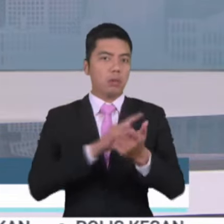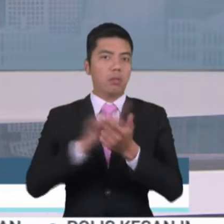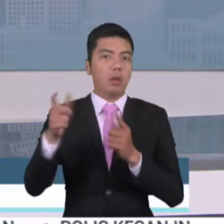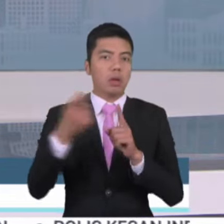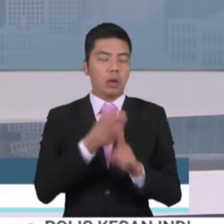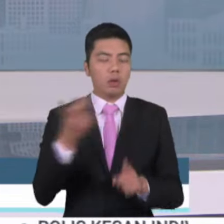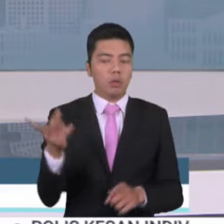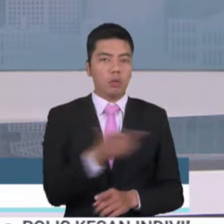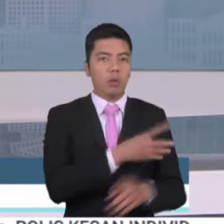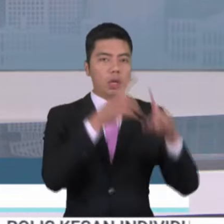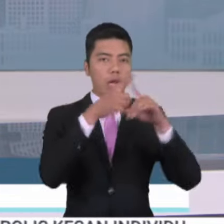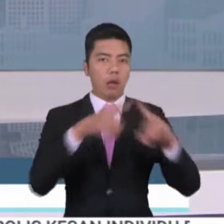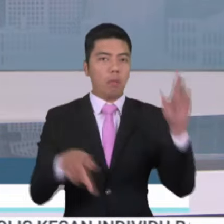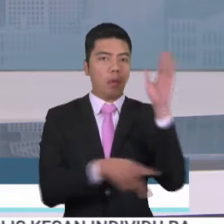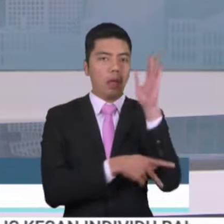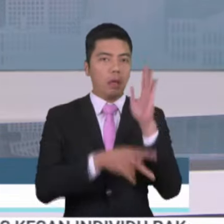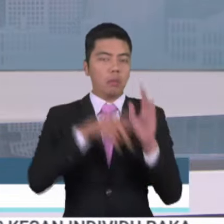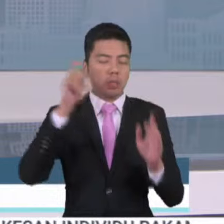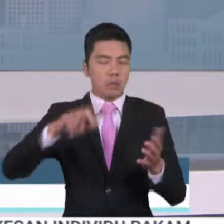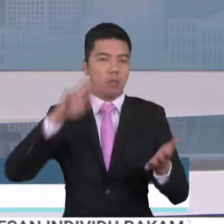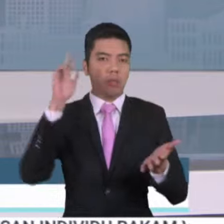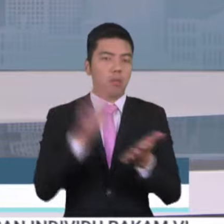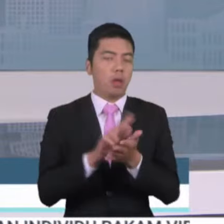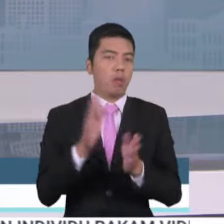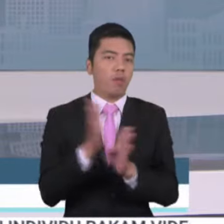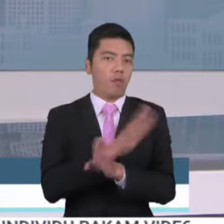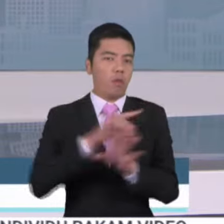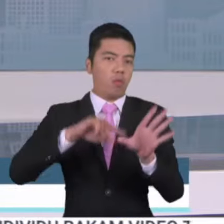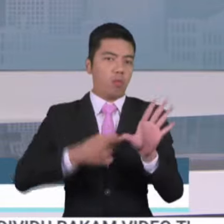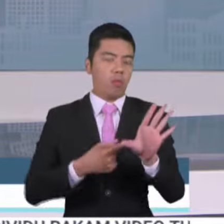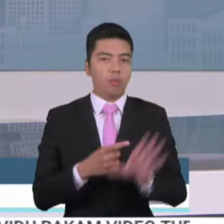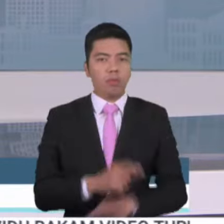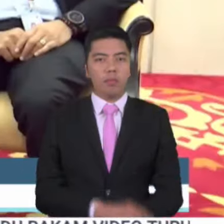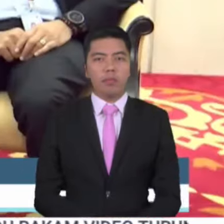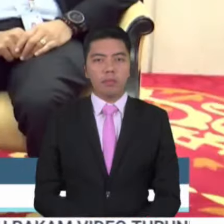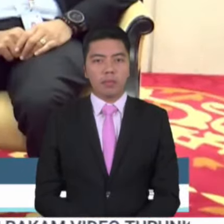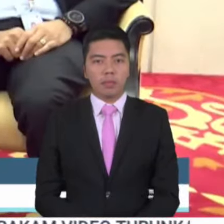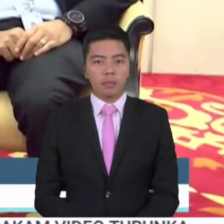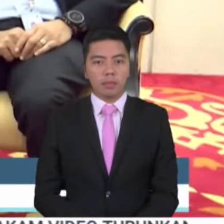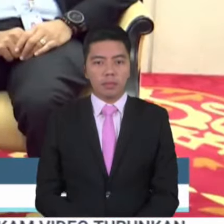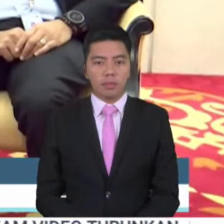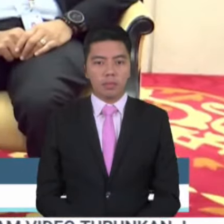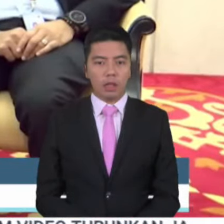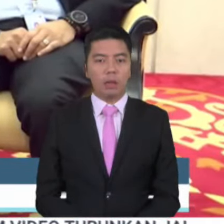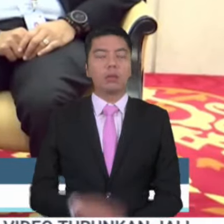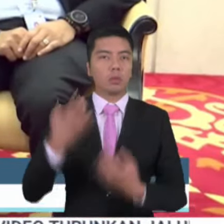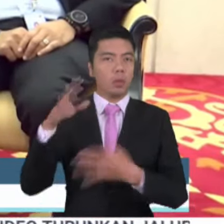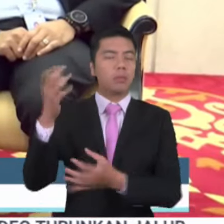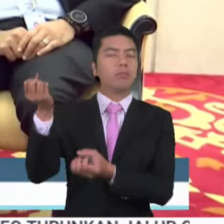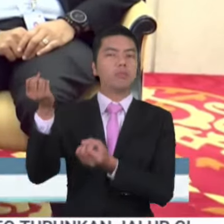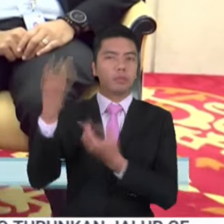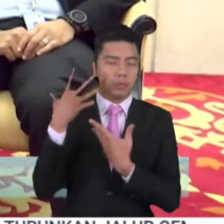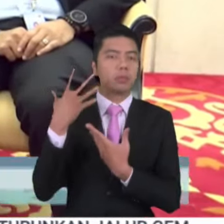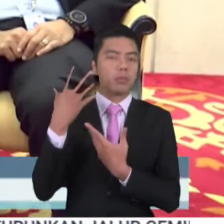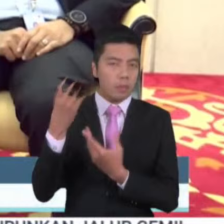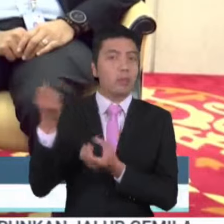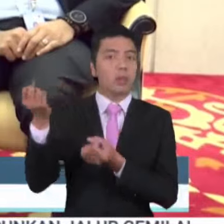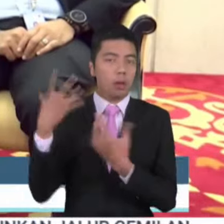kedua-dua Dewan Parlimen dan diwartakan sebelum dilaksanakan. Kita difahamkan